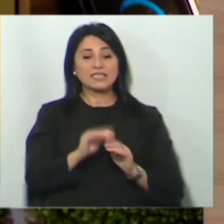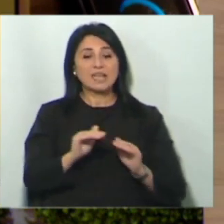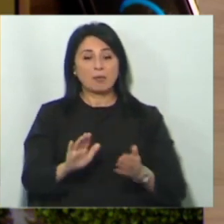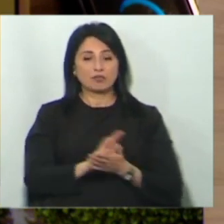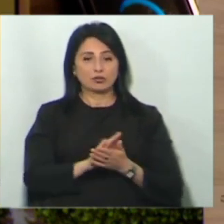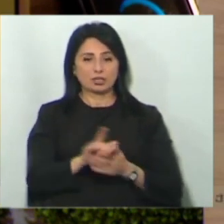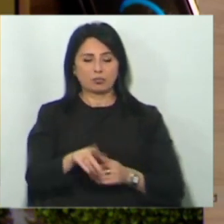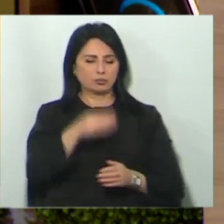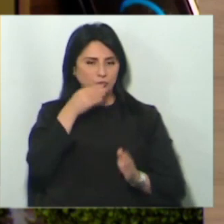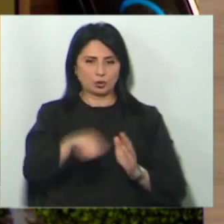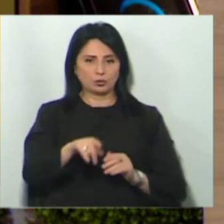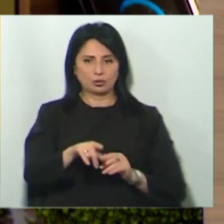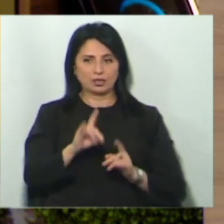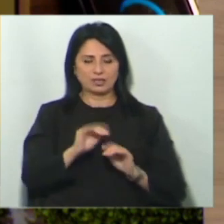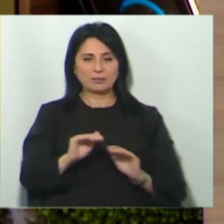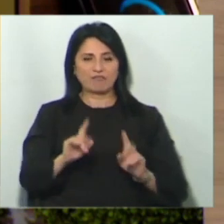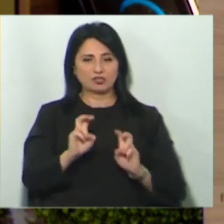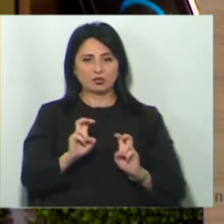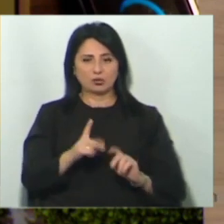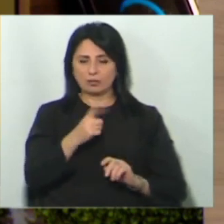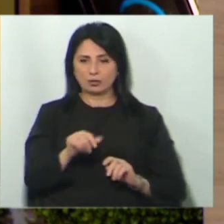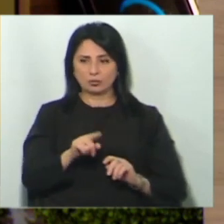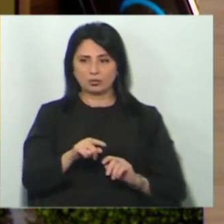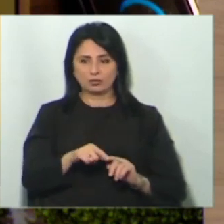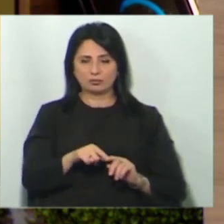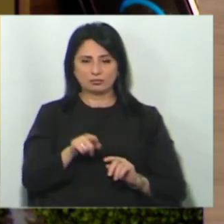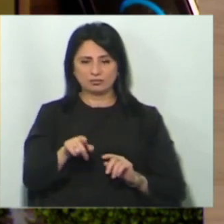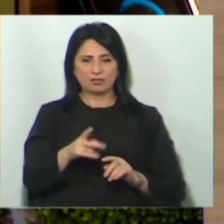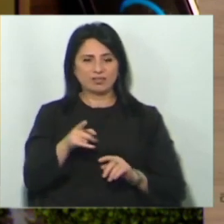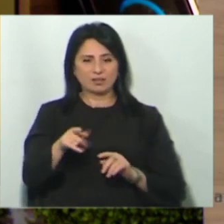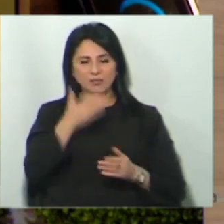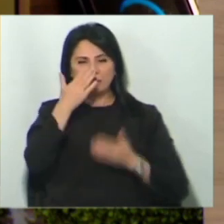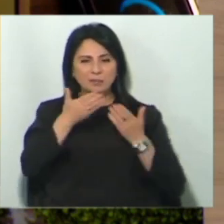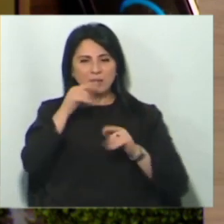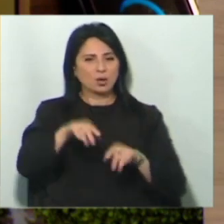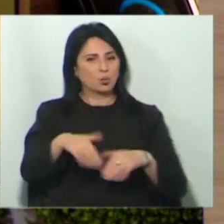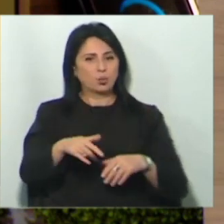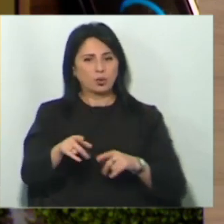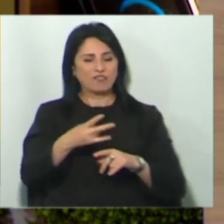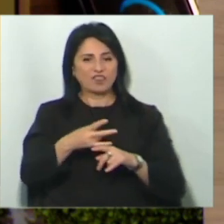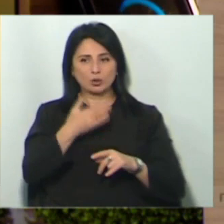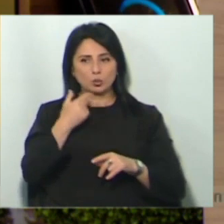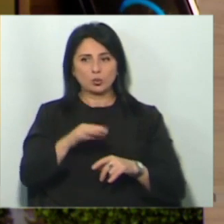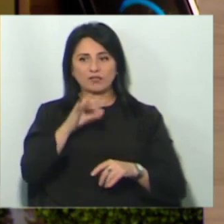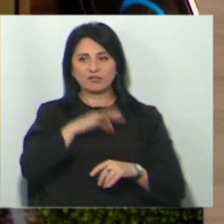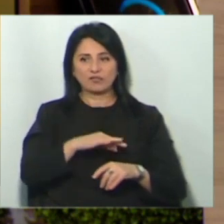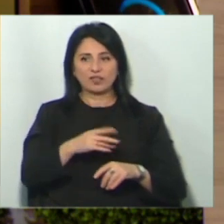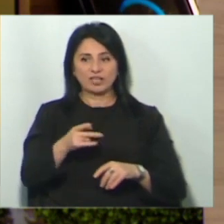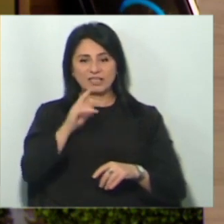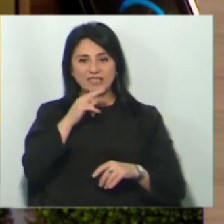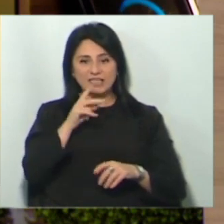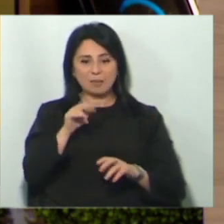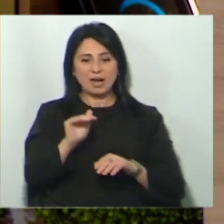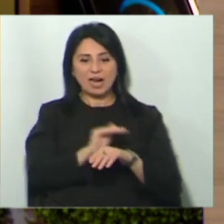ნაკლებ ზიანს აყენებს. ნეიტრალური პიაში აქვს და დიახ, დიახ. აუცილებლად კიდე ერთხელ ვიმეორებთ, გამოვიყენოთ ისეთი პრეპარატები და